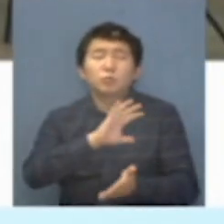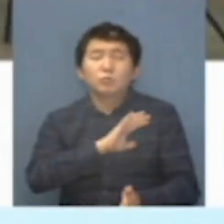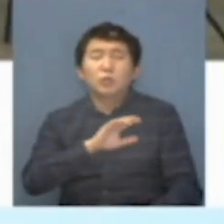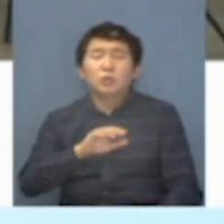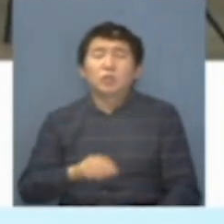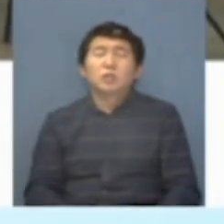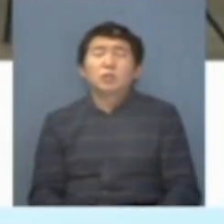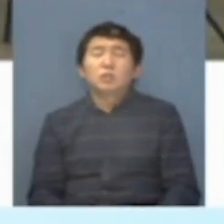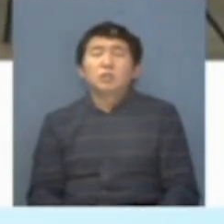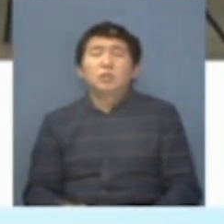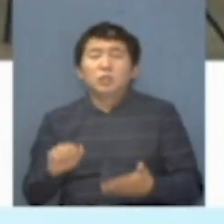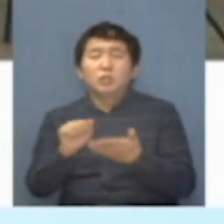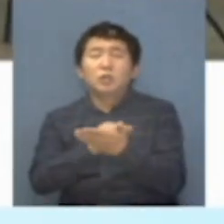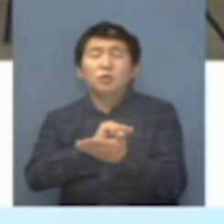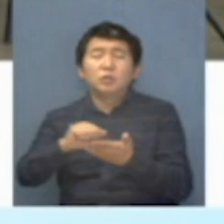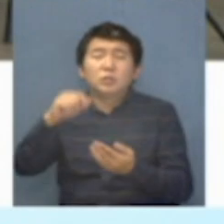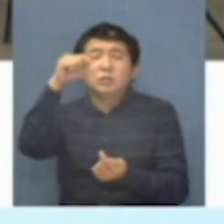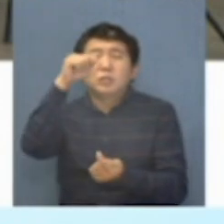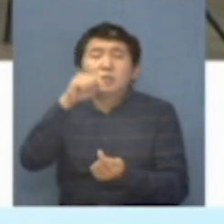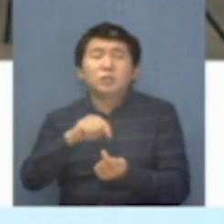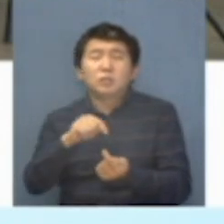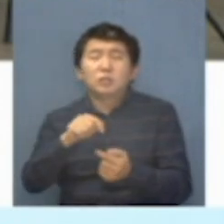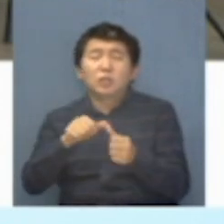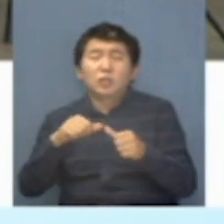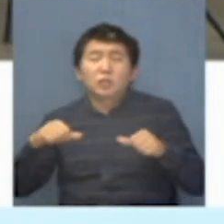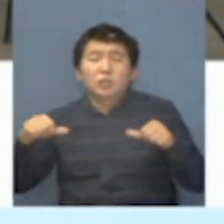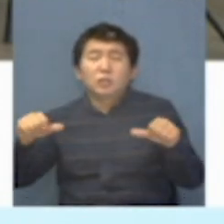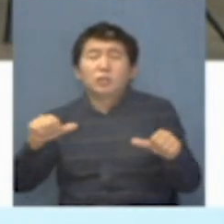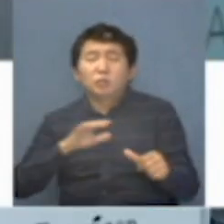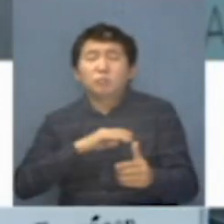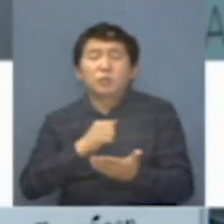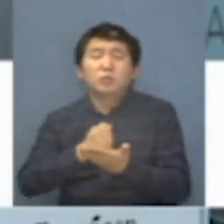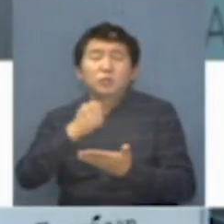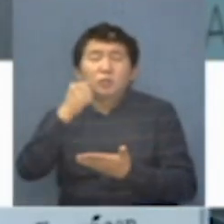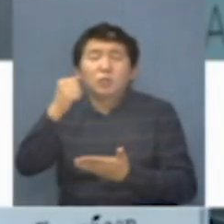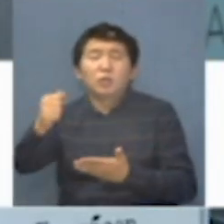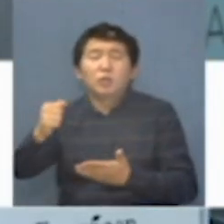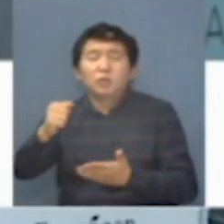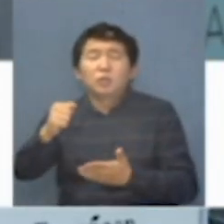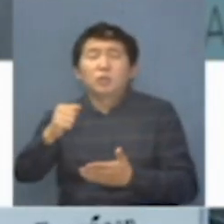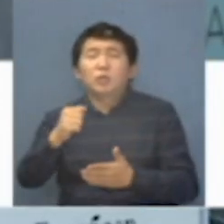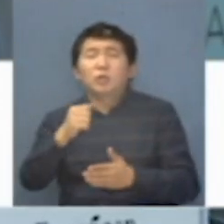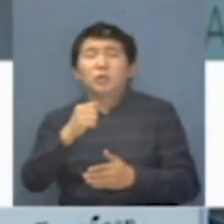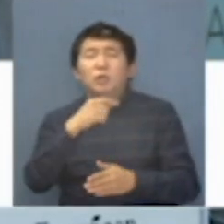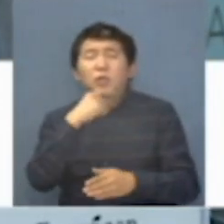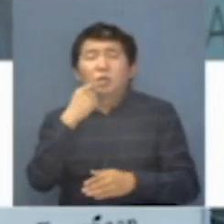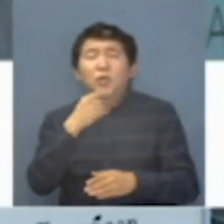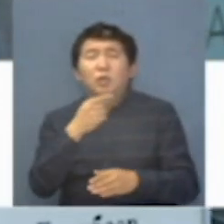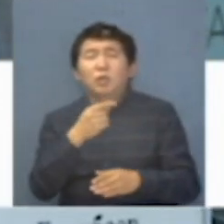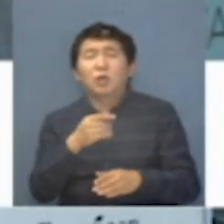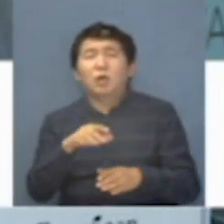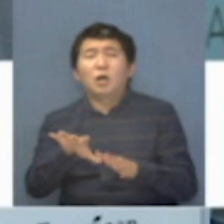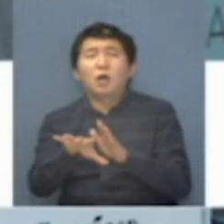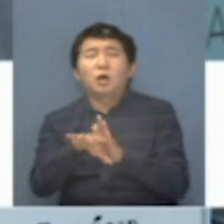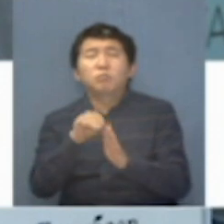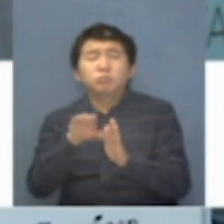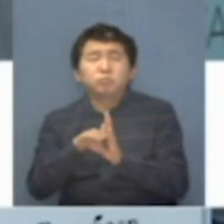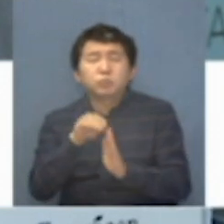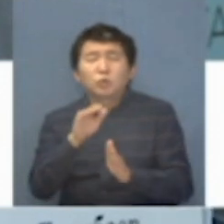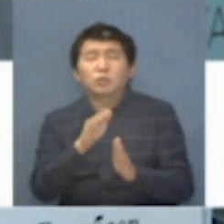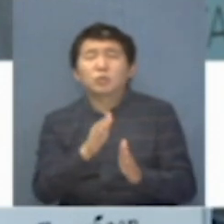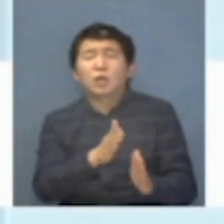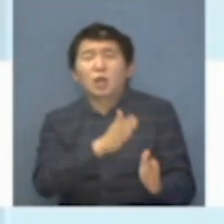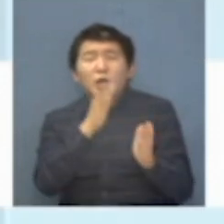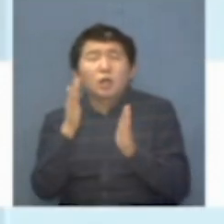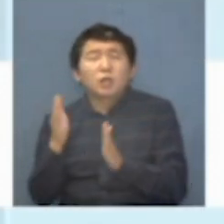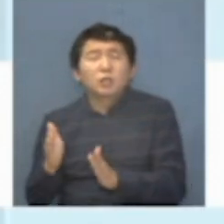которых соответствовали требованиям комиссии, были направлены на отборочные этапы, отметил руководитель департамента Агентство Республики Казахстан